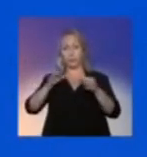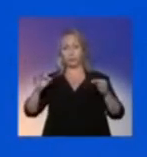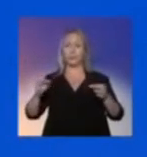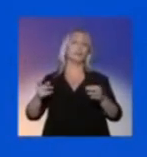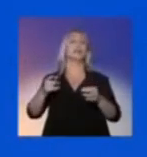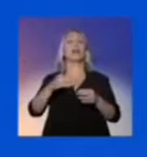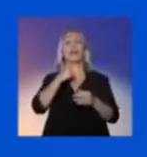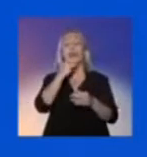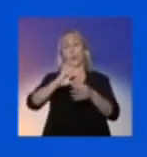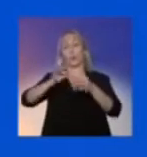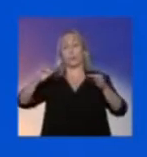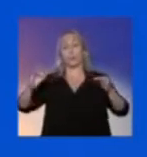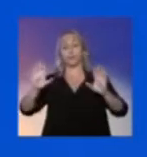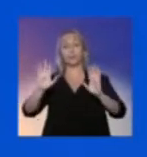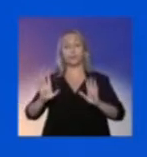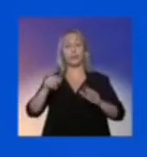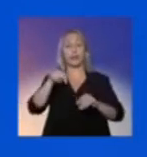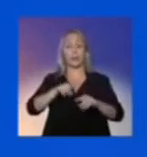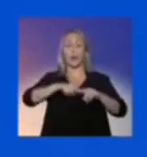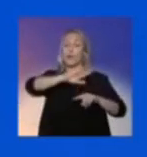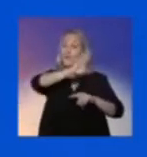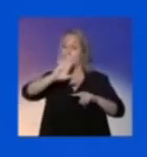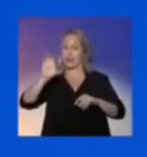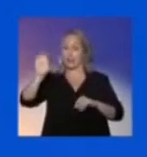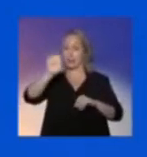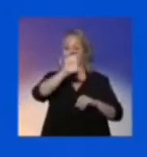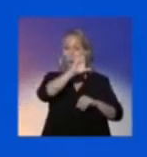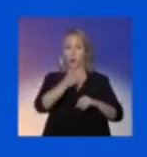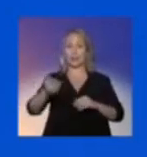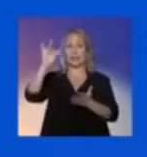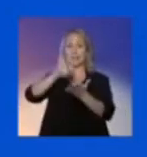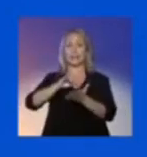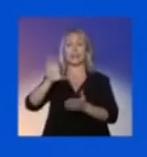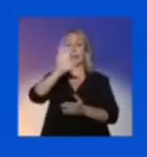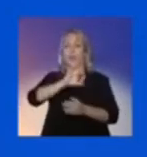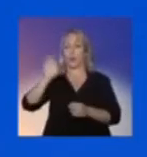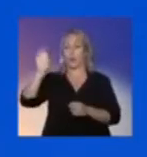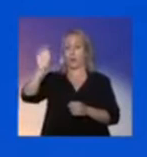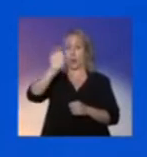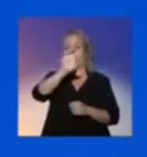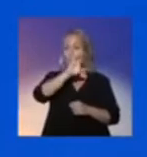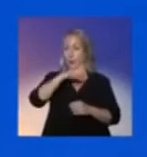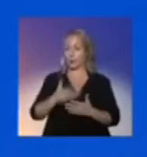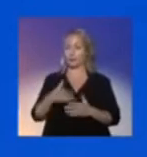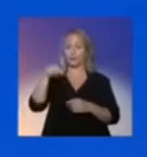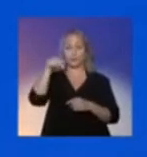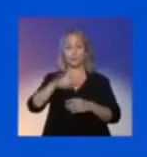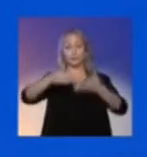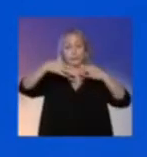γιατί όλες οι βαλκανικές χώρες και οι χώρες της κεντρικής Ευρώπης έχουν μπει